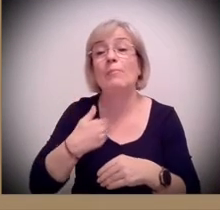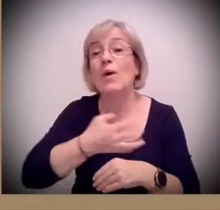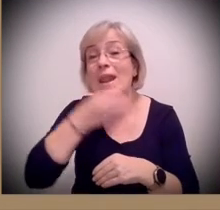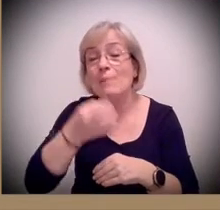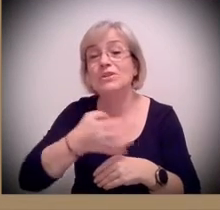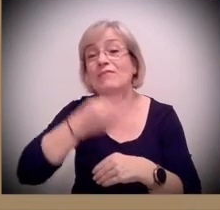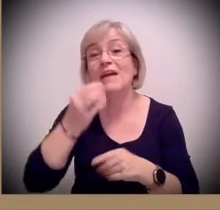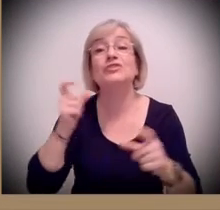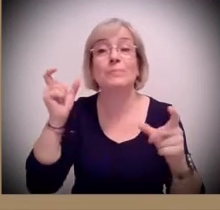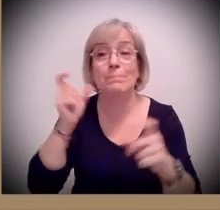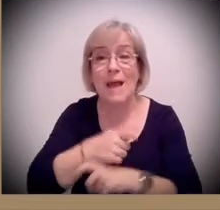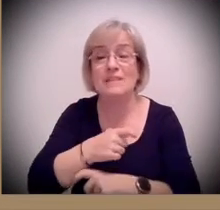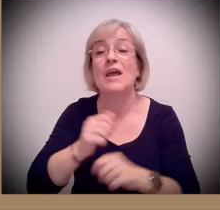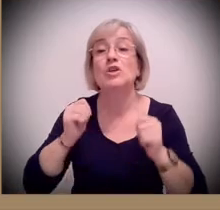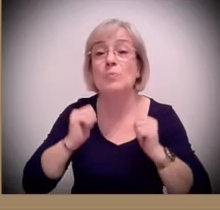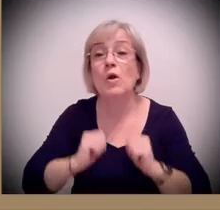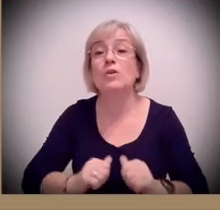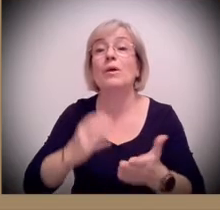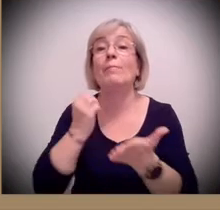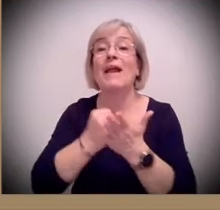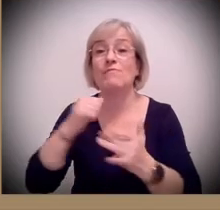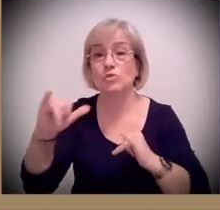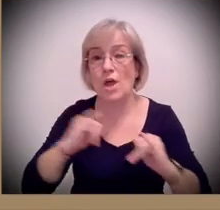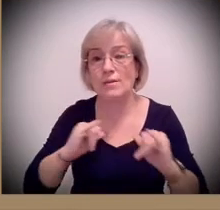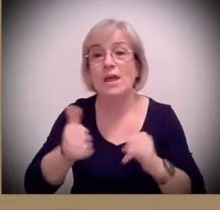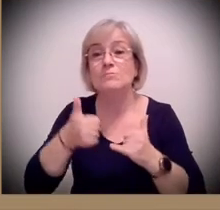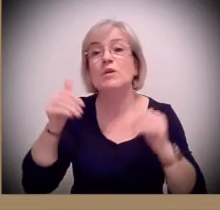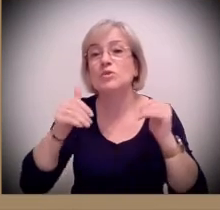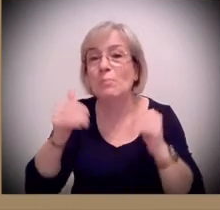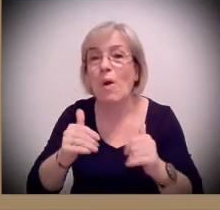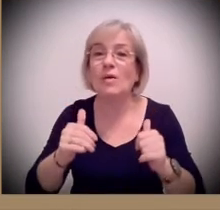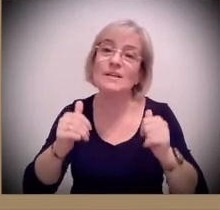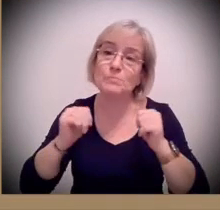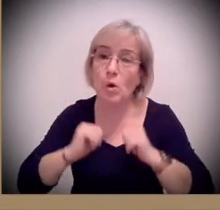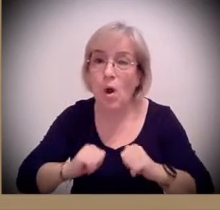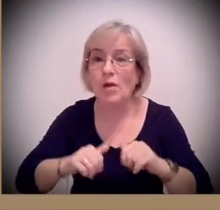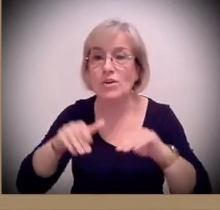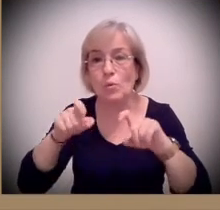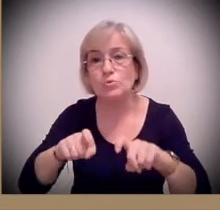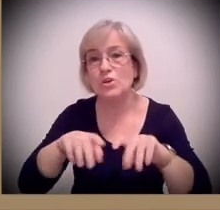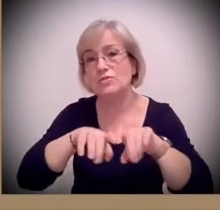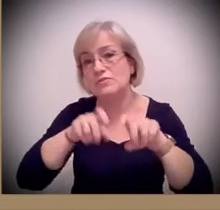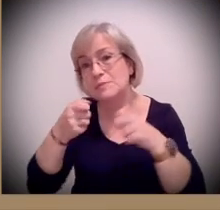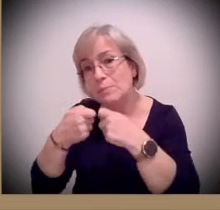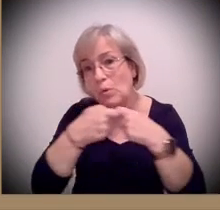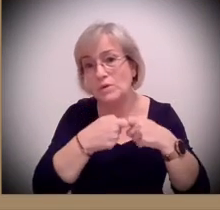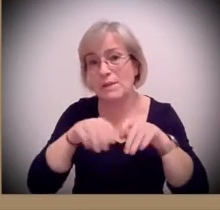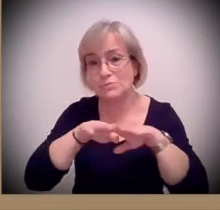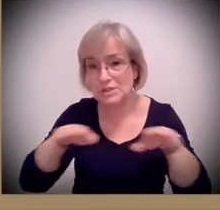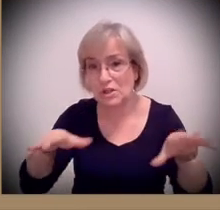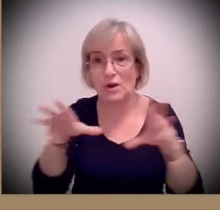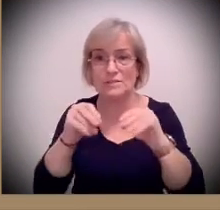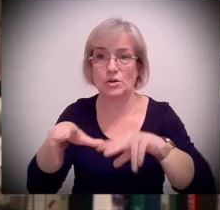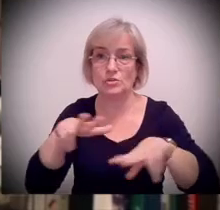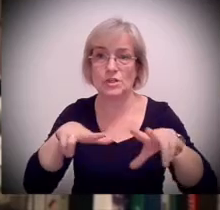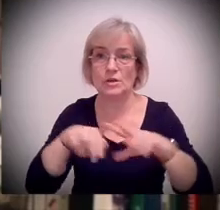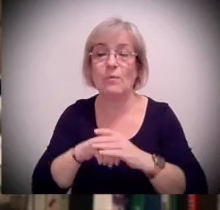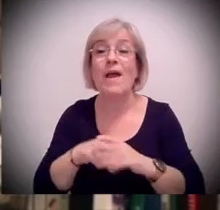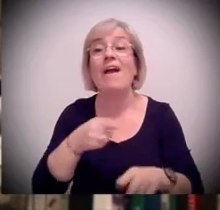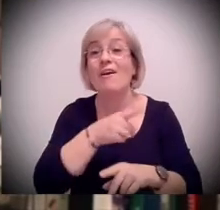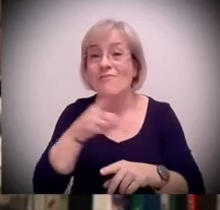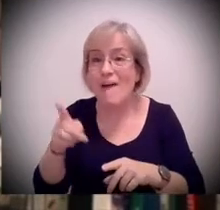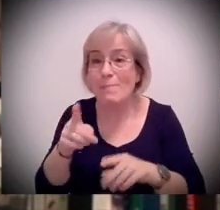lepsze, w lepszym kraju, spokojniejszym, praworządnym, żebyśmy mogli usiąść wspólnie przy stole z rodziną.